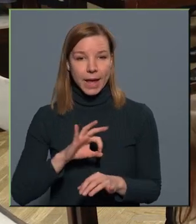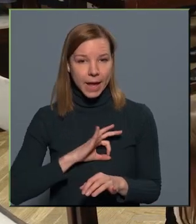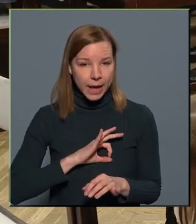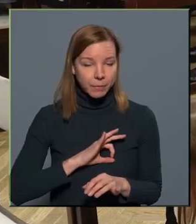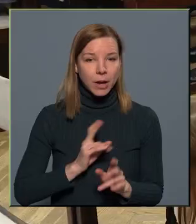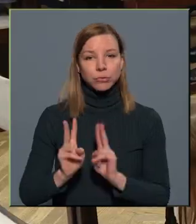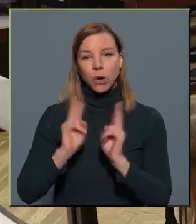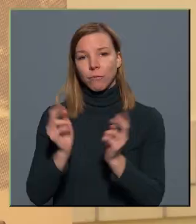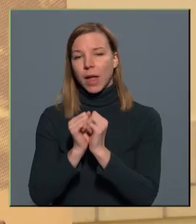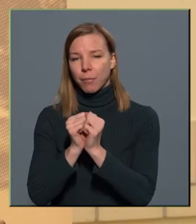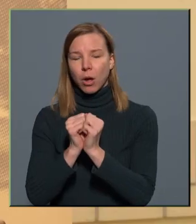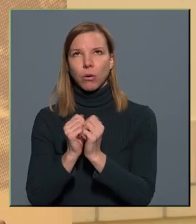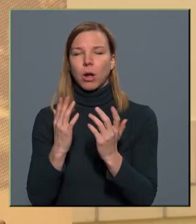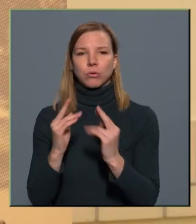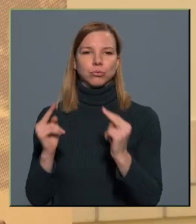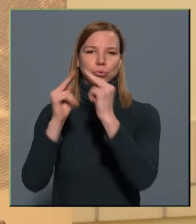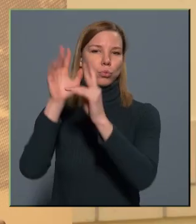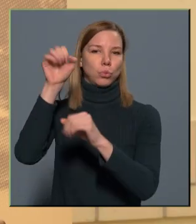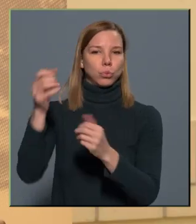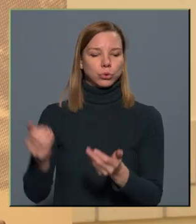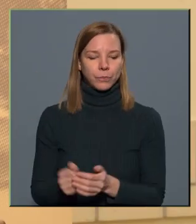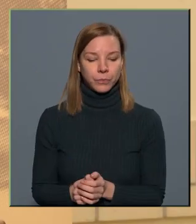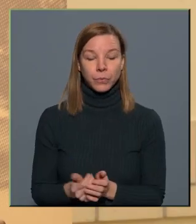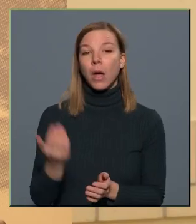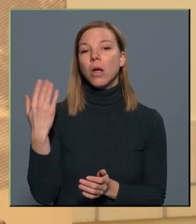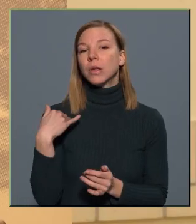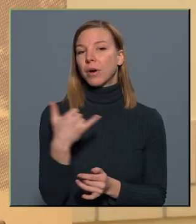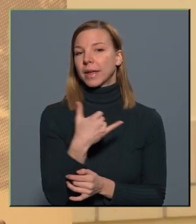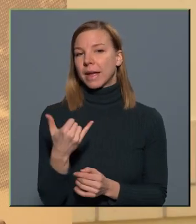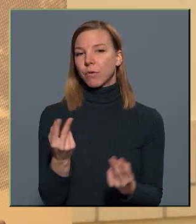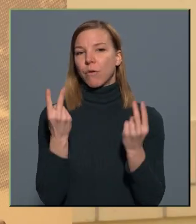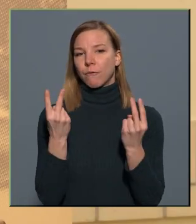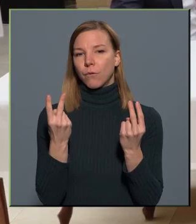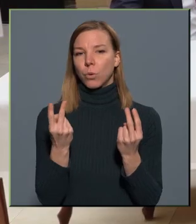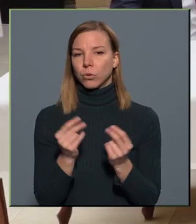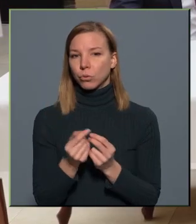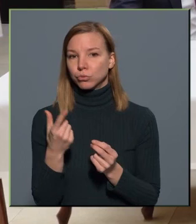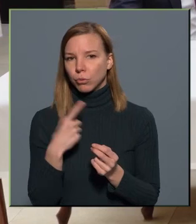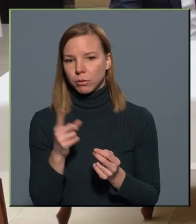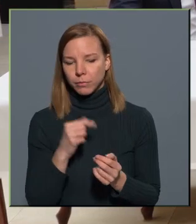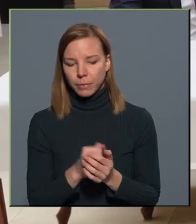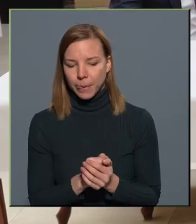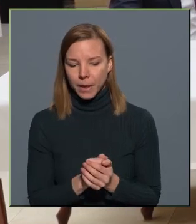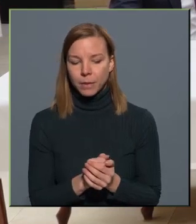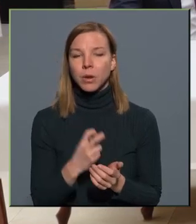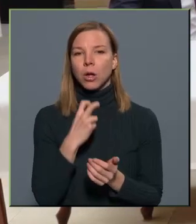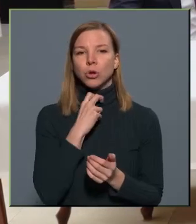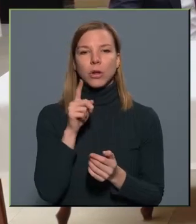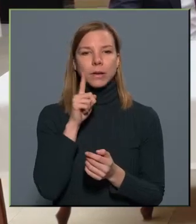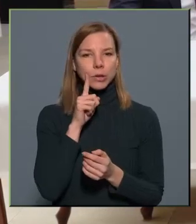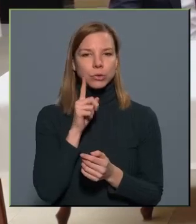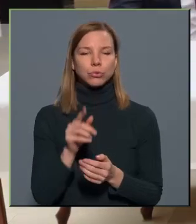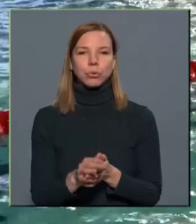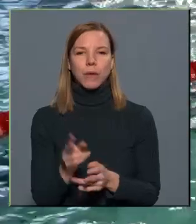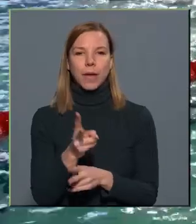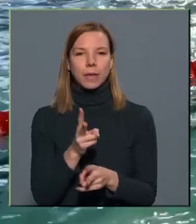maga csúcs lesz majd. A tavalyi esztendő igen fontos mozzanata volt az, amikor György István államtitkár, a KSC elnöke